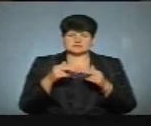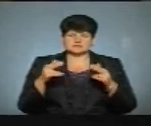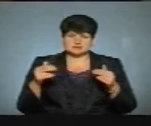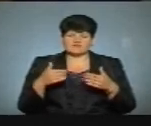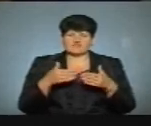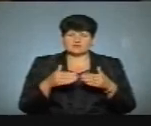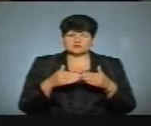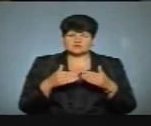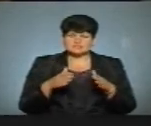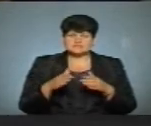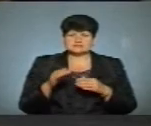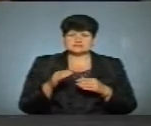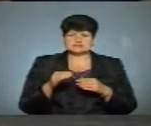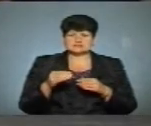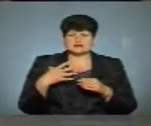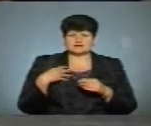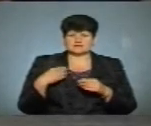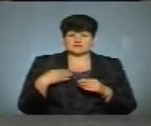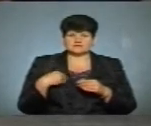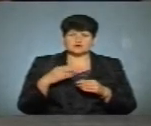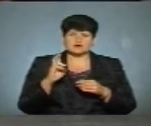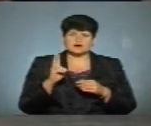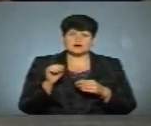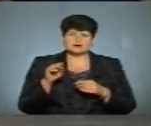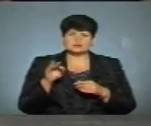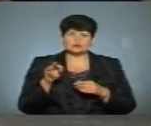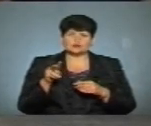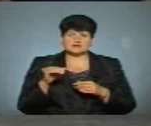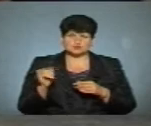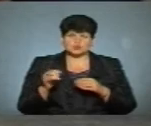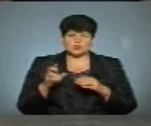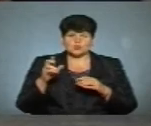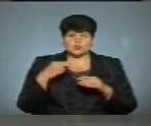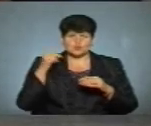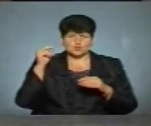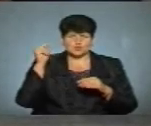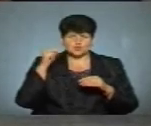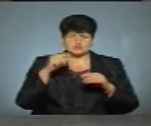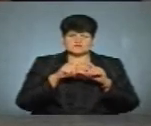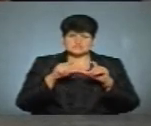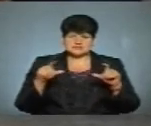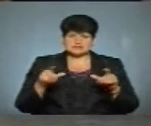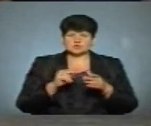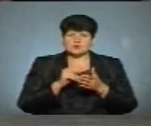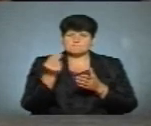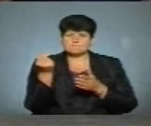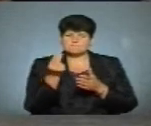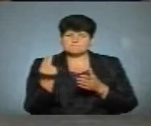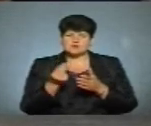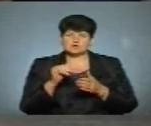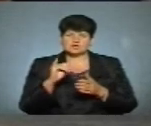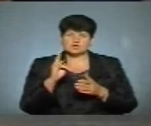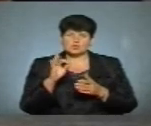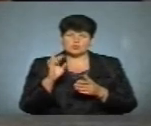іконописної школи «Радруш» Львівського католицького університету малюють ікони. Щодня вони починають